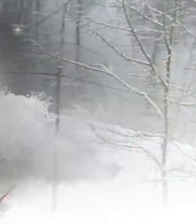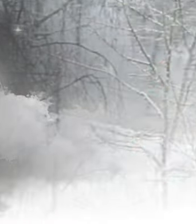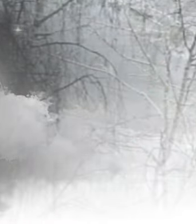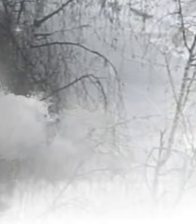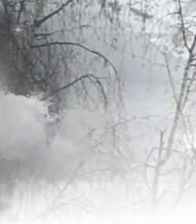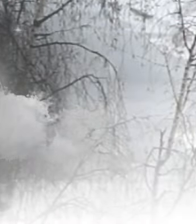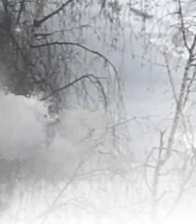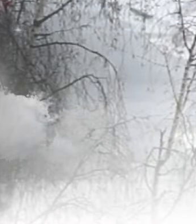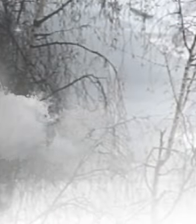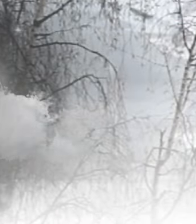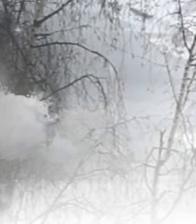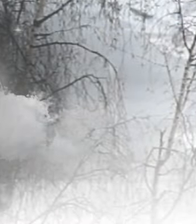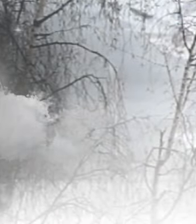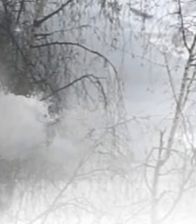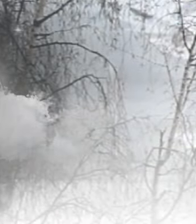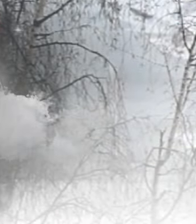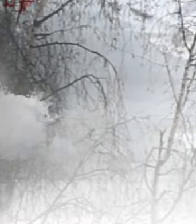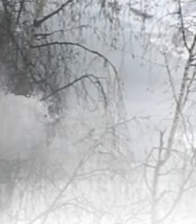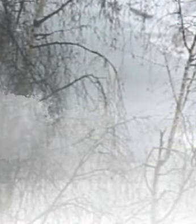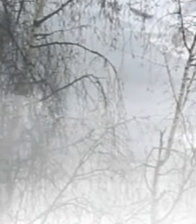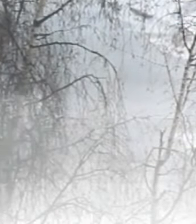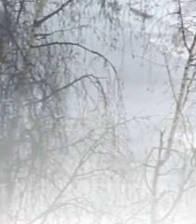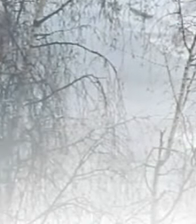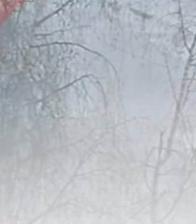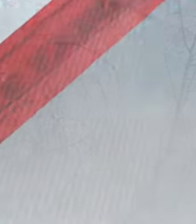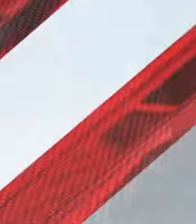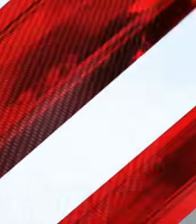хуткаць 2-4 метры за секунду.